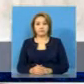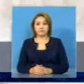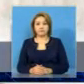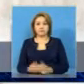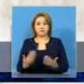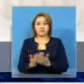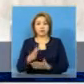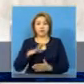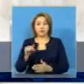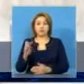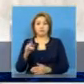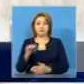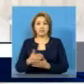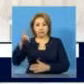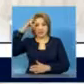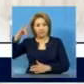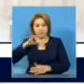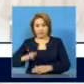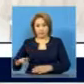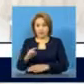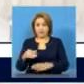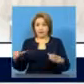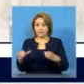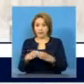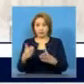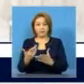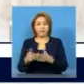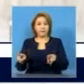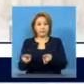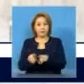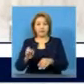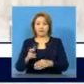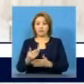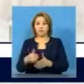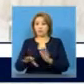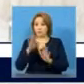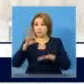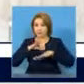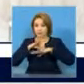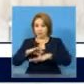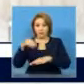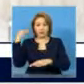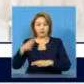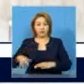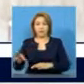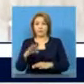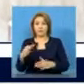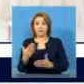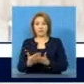Қайырлы күн, Қонысбек. Қазақстан Республикасы парламенті мәжілісі мен мәслихаттарының сайлауын өткізуге Ақтөбе облысы